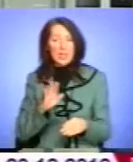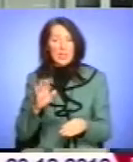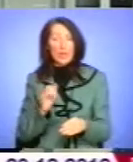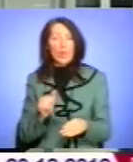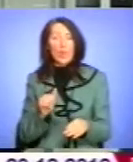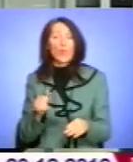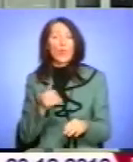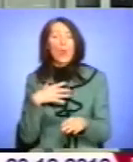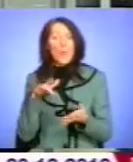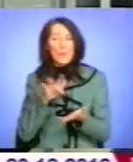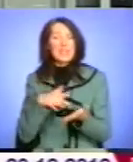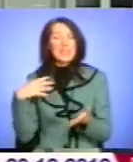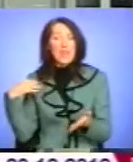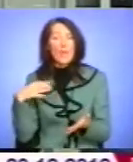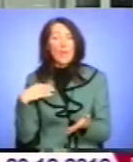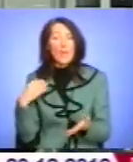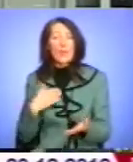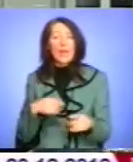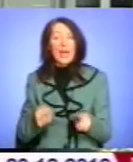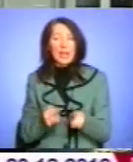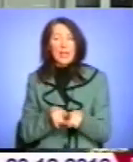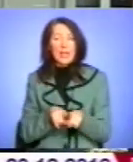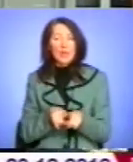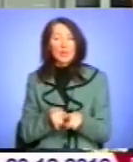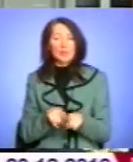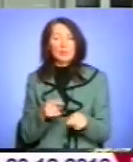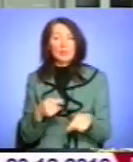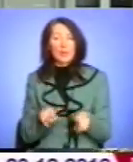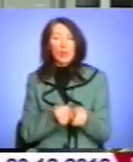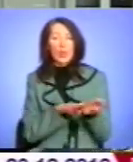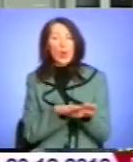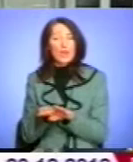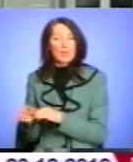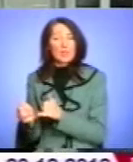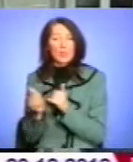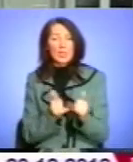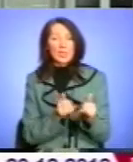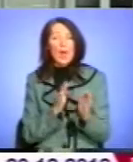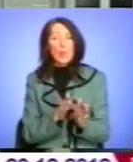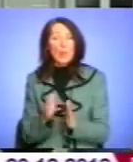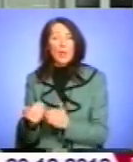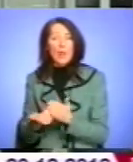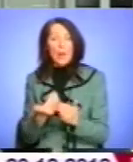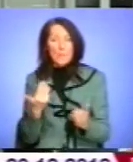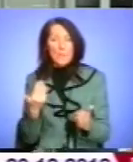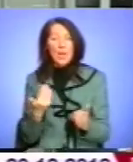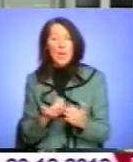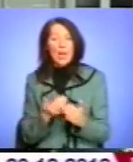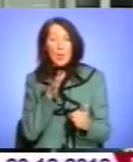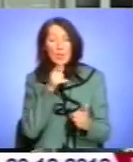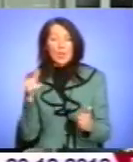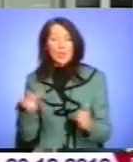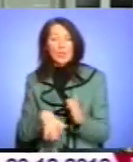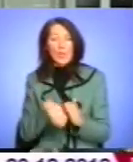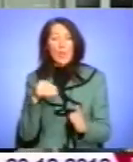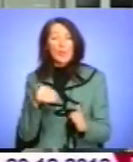місто Львів. Ми теж на відповідному рівні забезпечили правопорядок під час передвиборної кампанії, виборчого процесу на